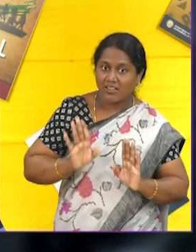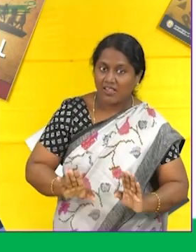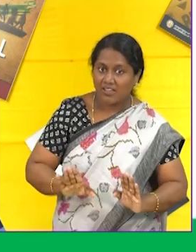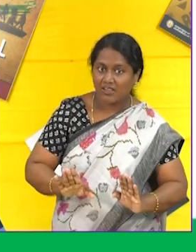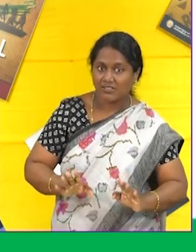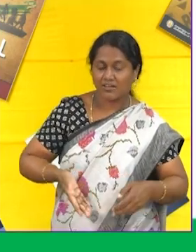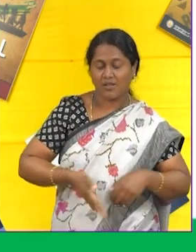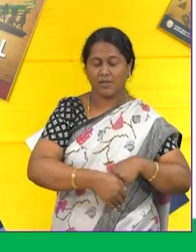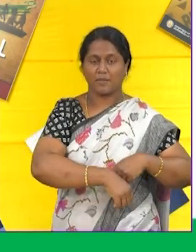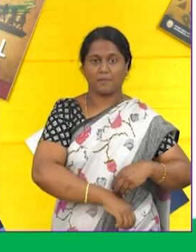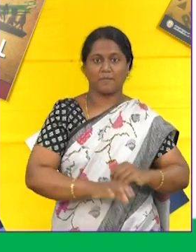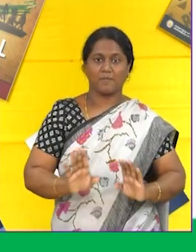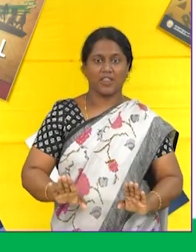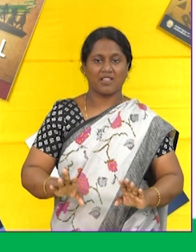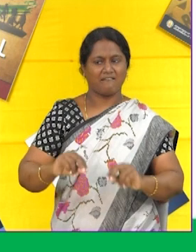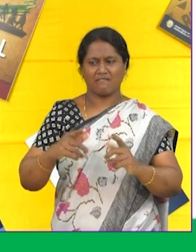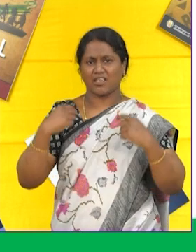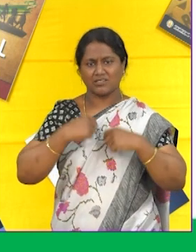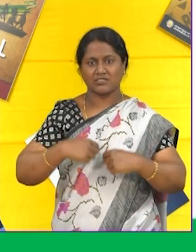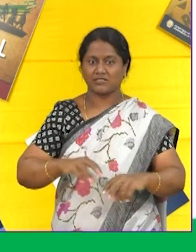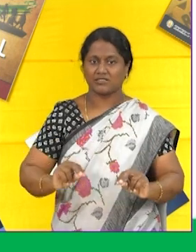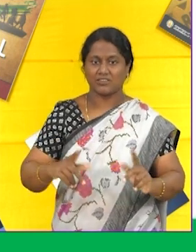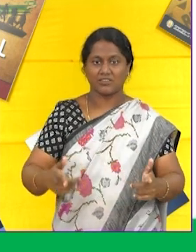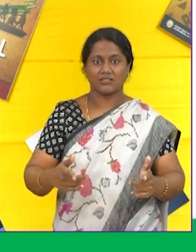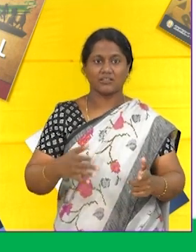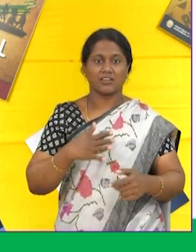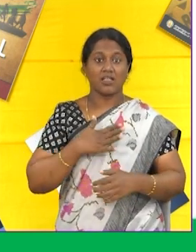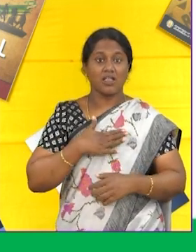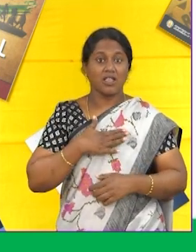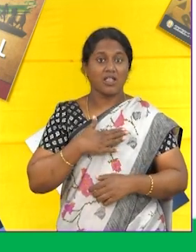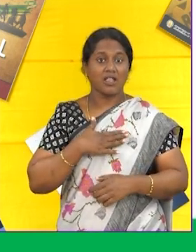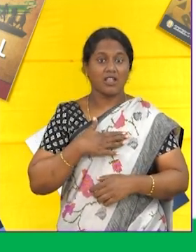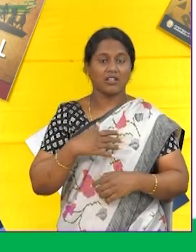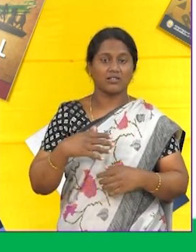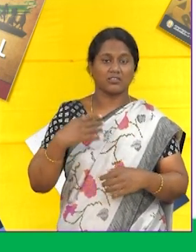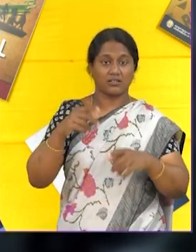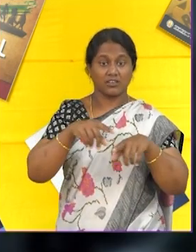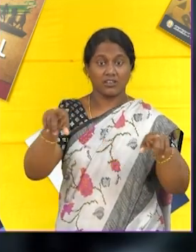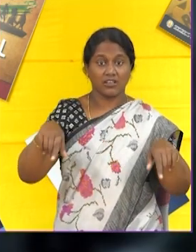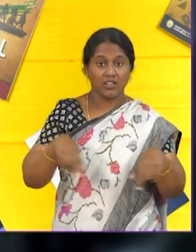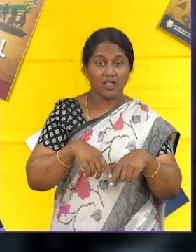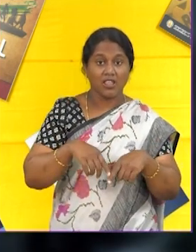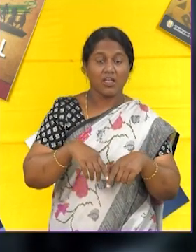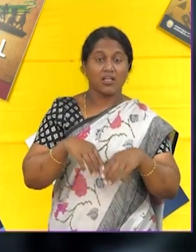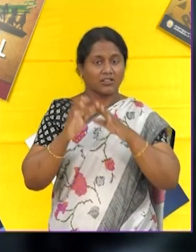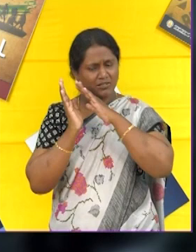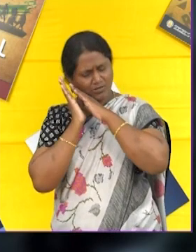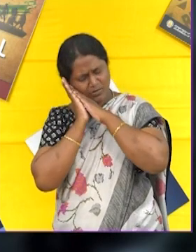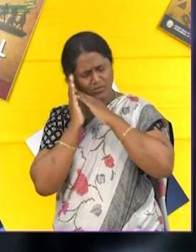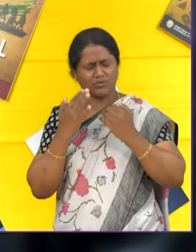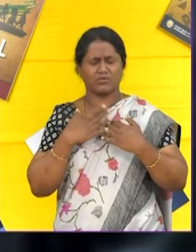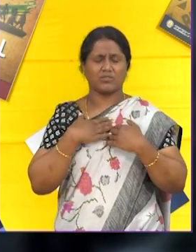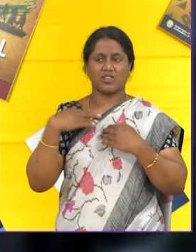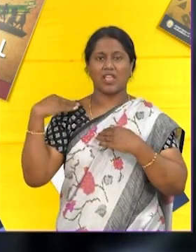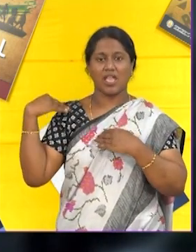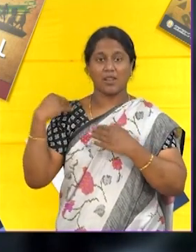with the back towel around my waist. He wanted to go back to bed. I gripped his arm. அவனுக்கு திரும்ப பெட்டுக்கு